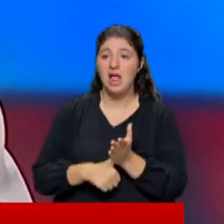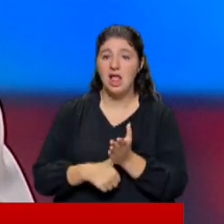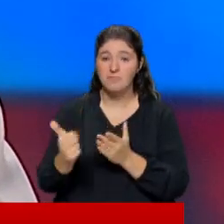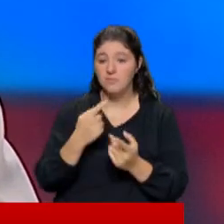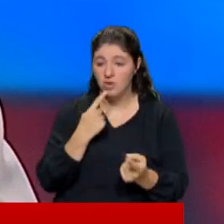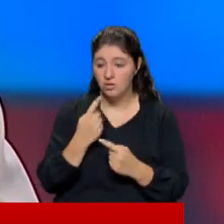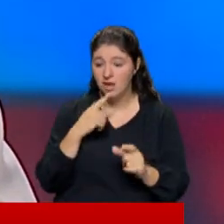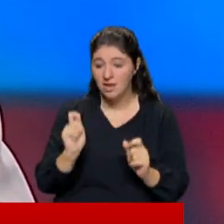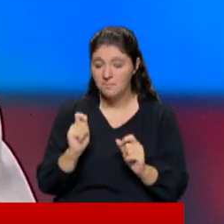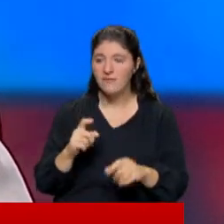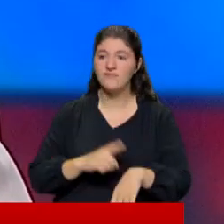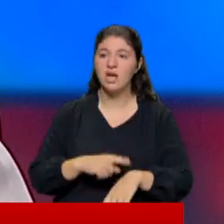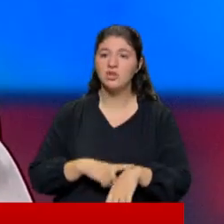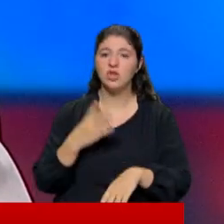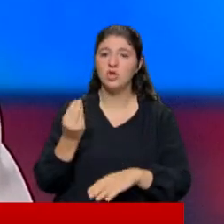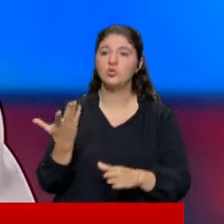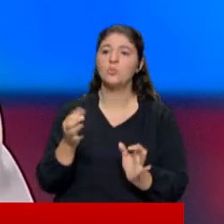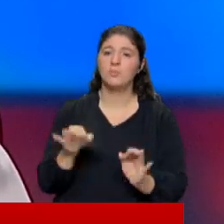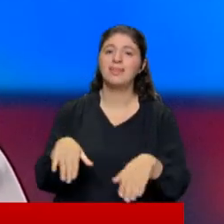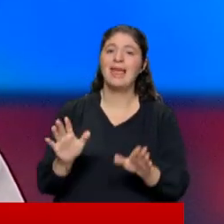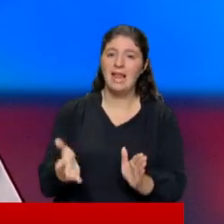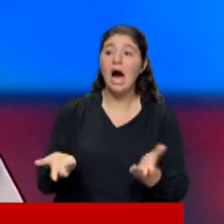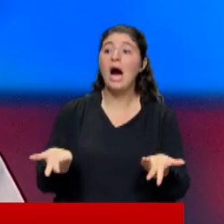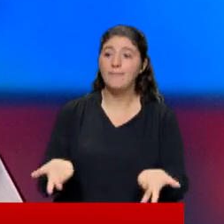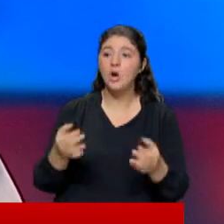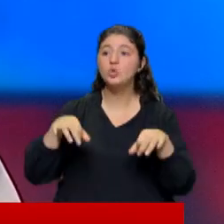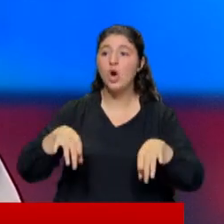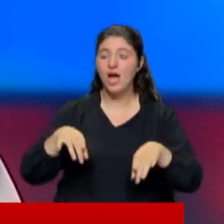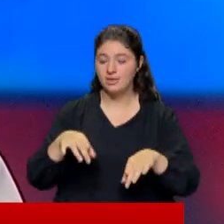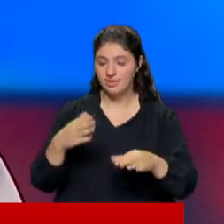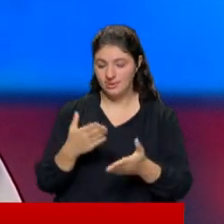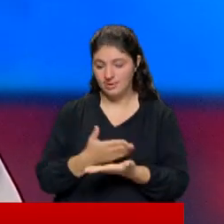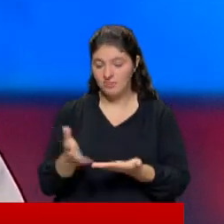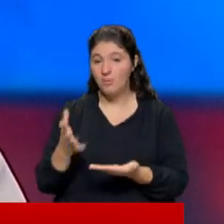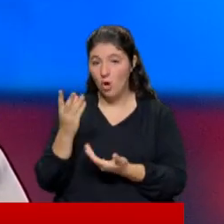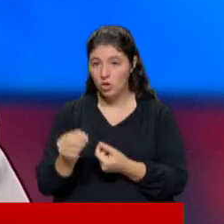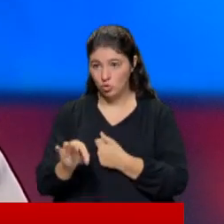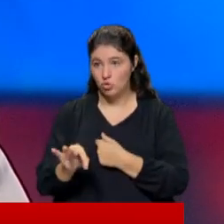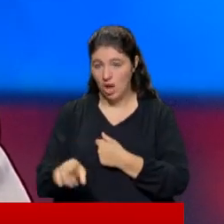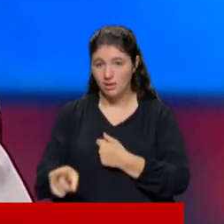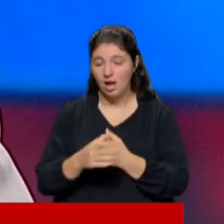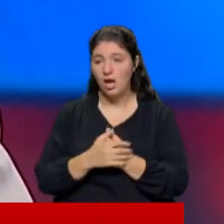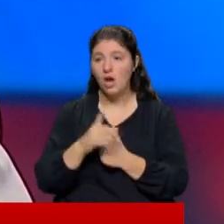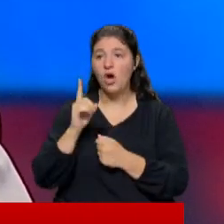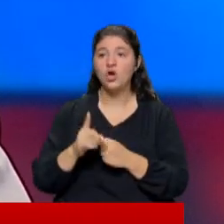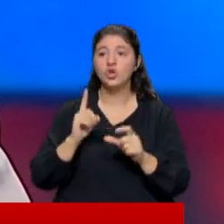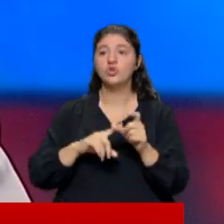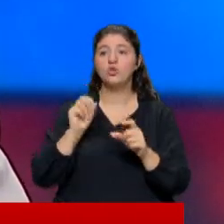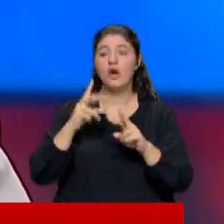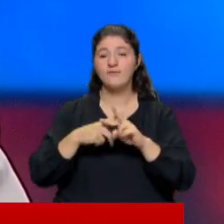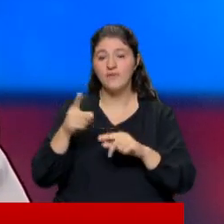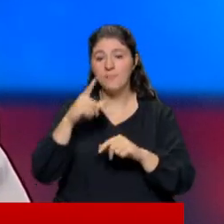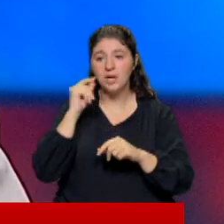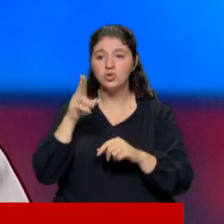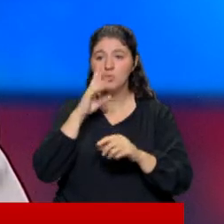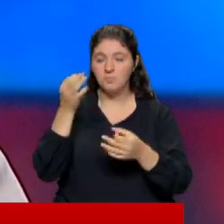Tamamından bahsedebilmemiz vakit olarak da çok mümkün değil. Ama şu anda elan devam eden, önce Çukurova'dan Mayıs